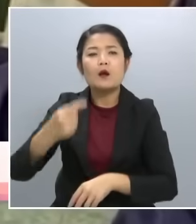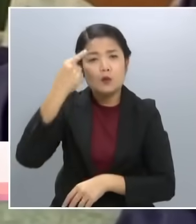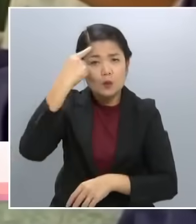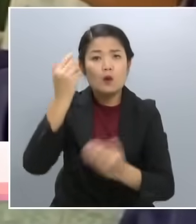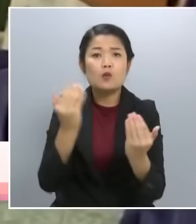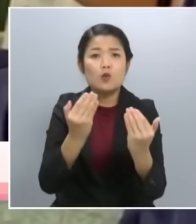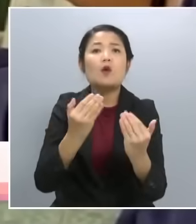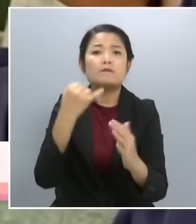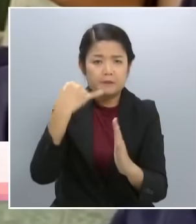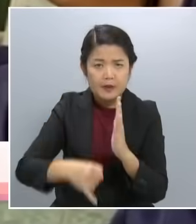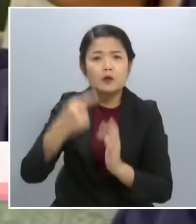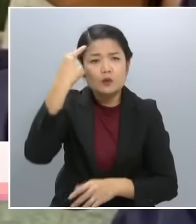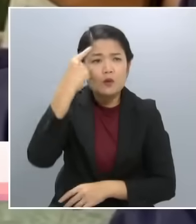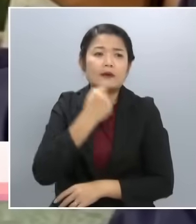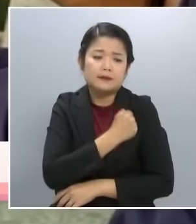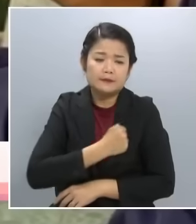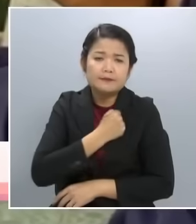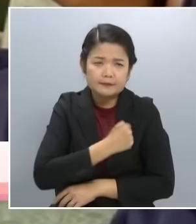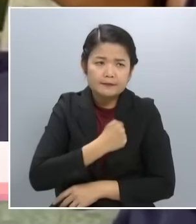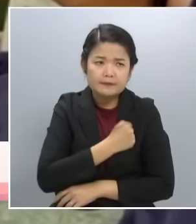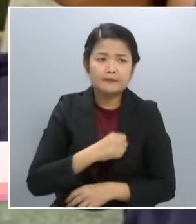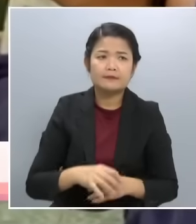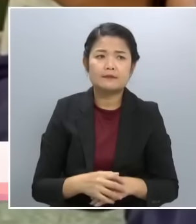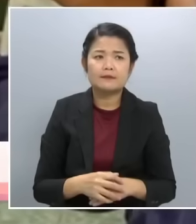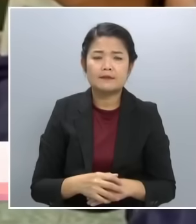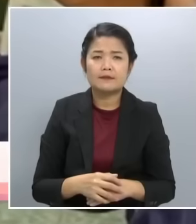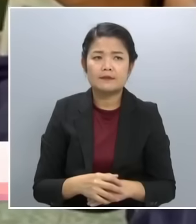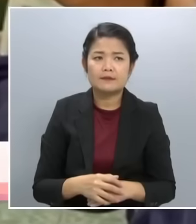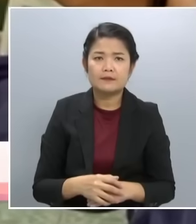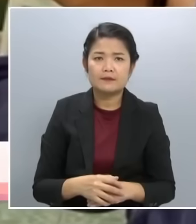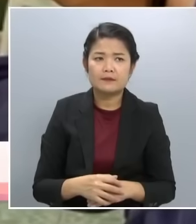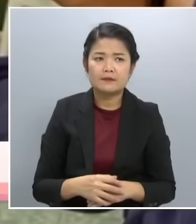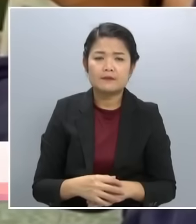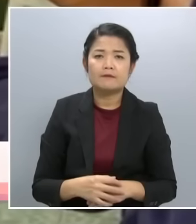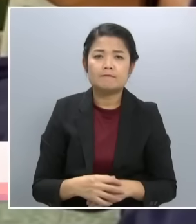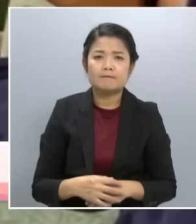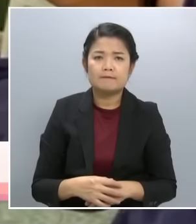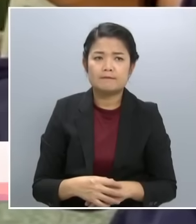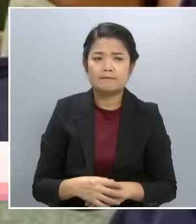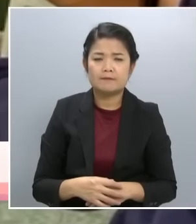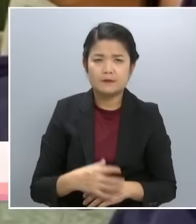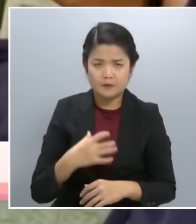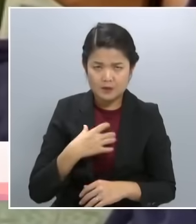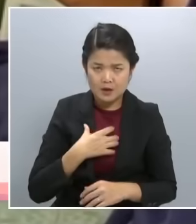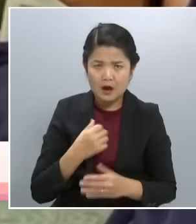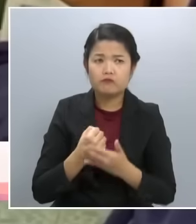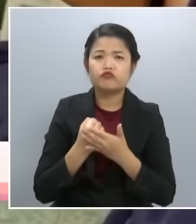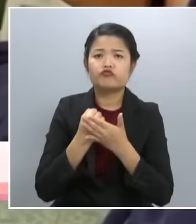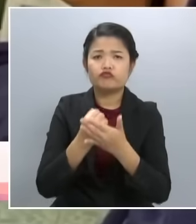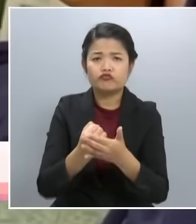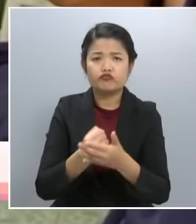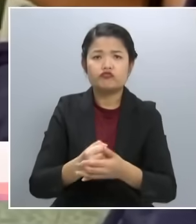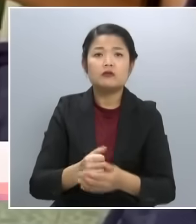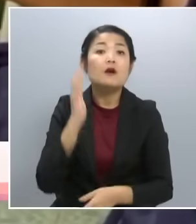ครับเราก็เสียเสใจไม่ใช่ไม่เสียใจนะใครอยากจะให้เจอเหตุการณ์นี้ก็คือเราอยากจะช่วยลูกผู้ชาย